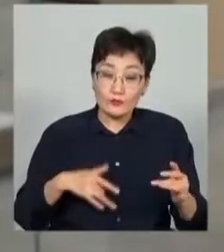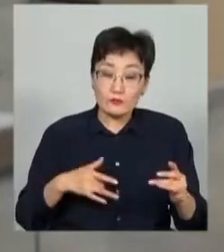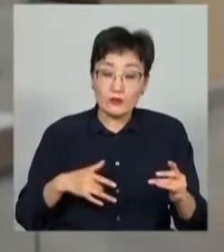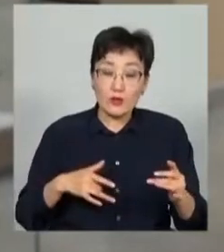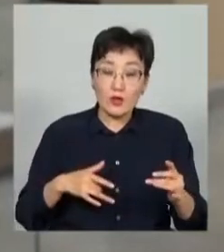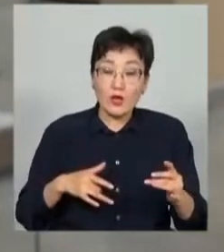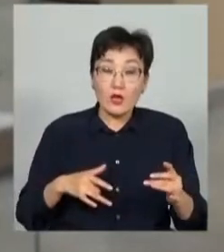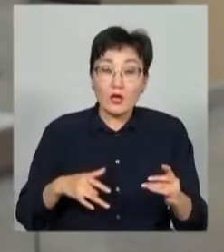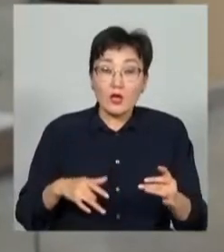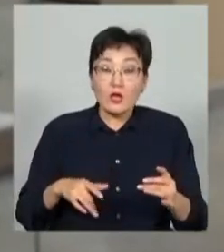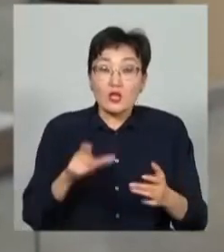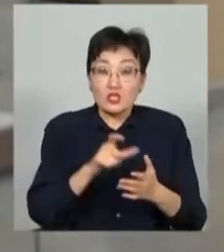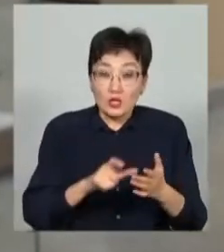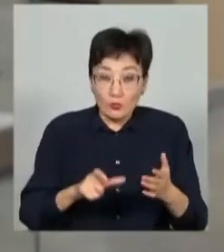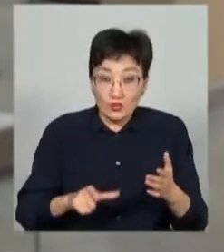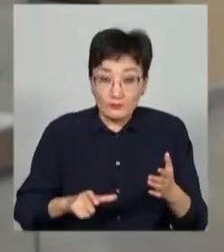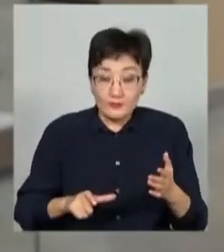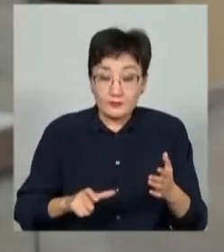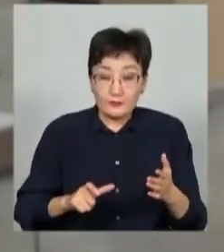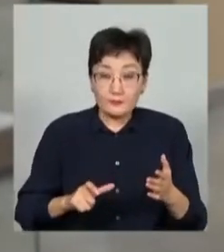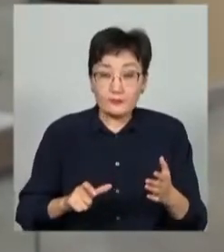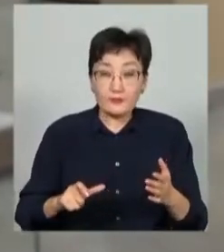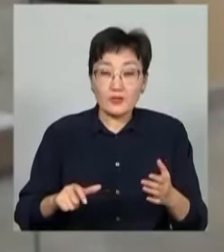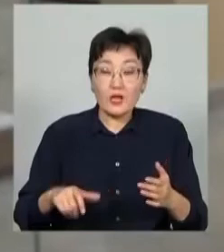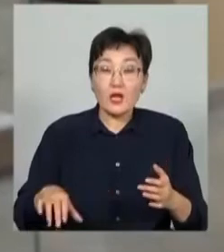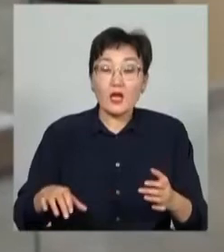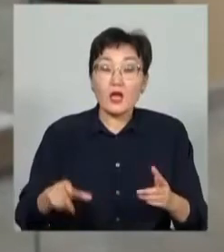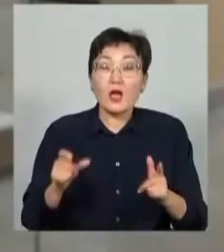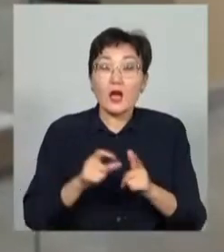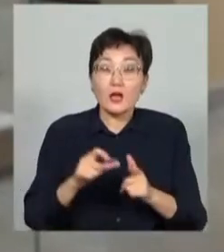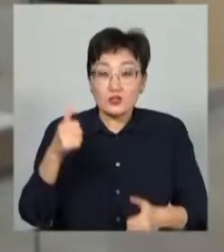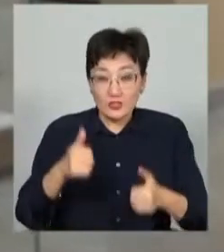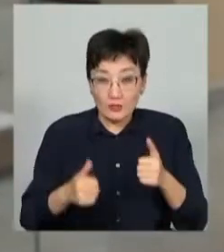жырауларымыз, мысалы айтыстарымыздың өзі керемет сондай.